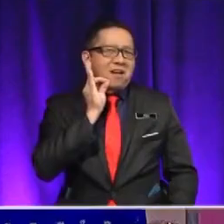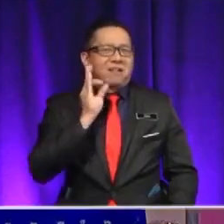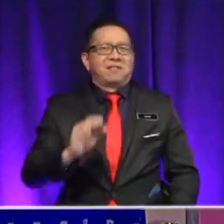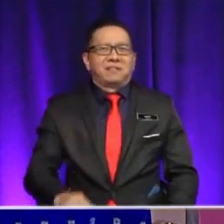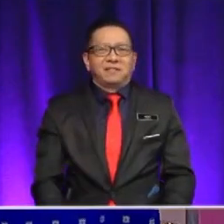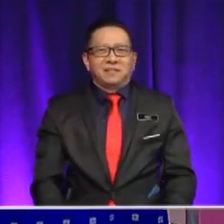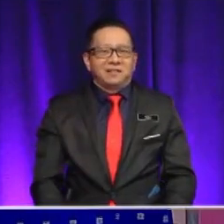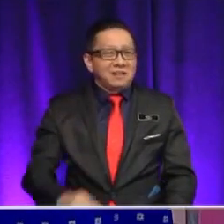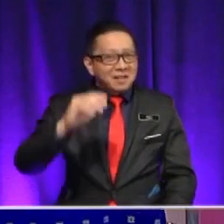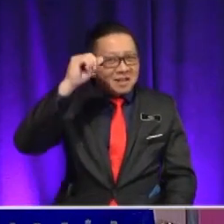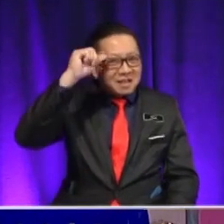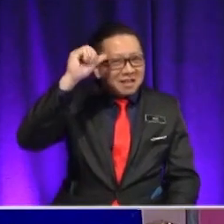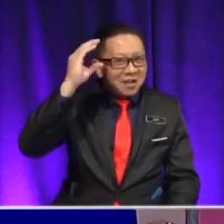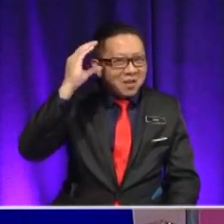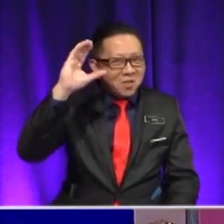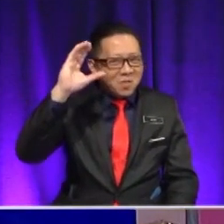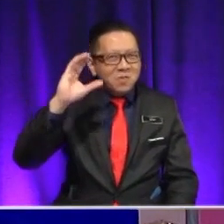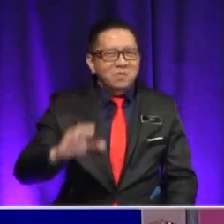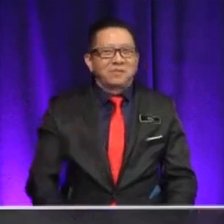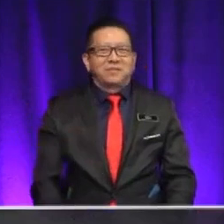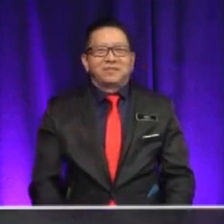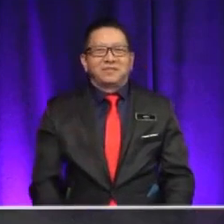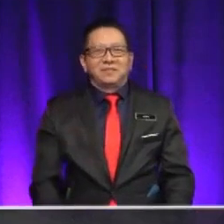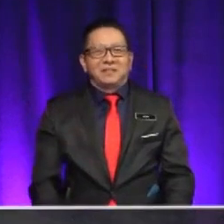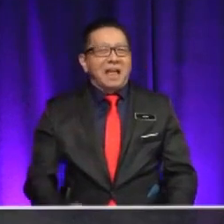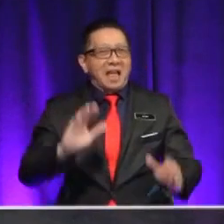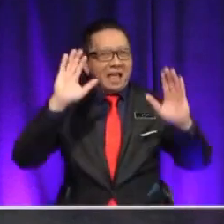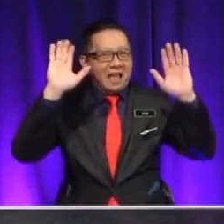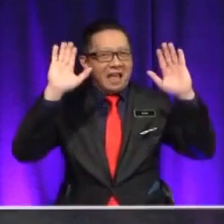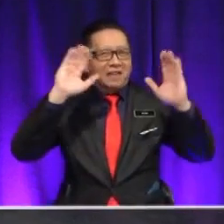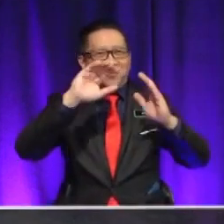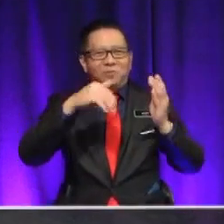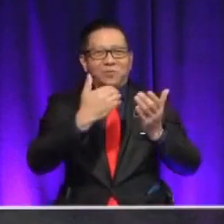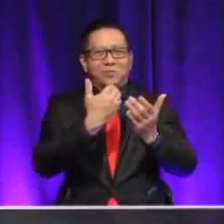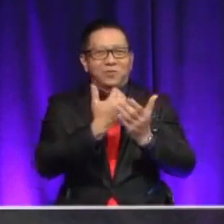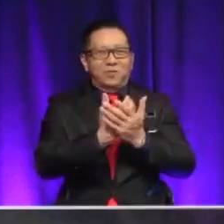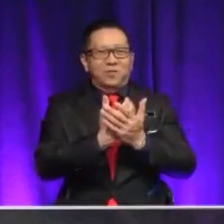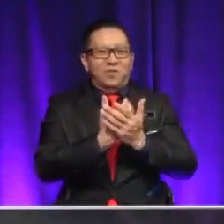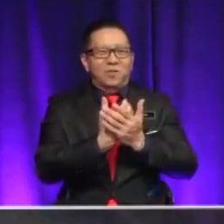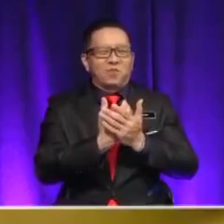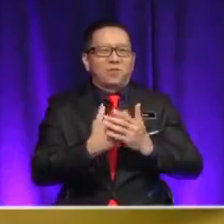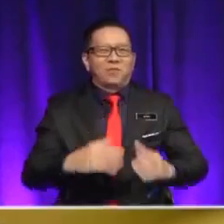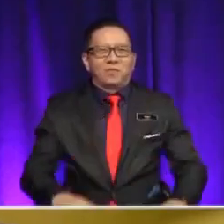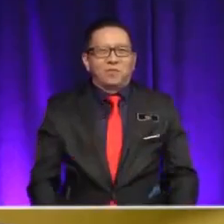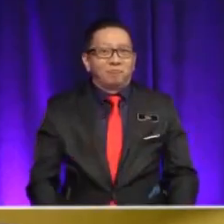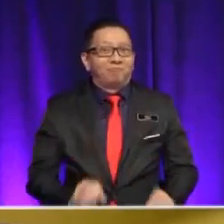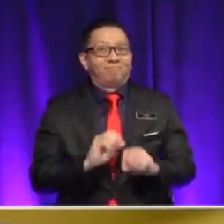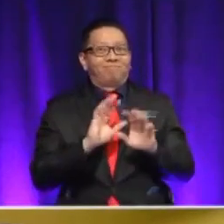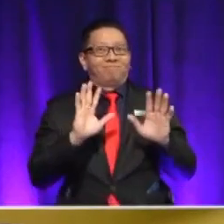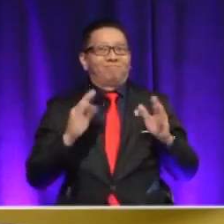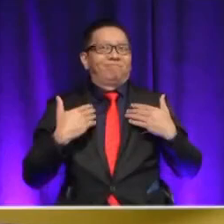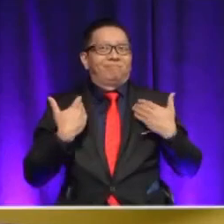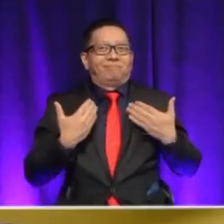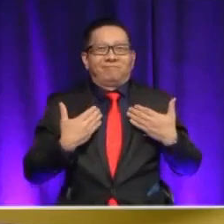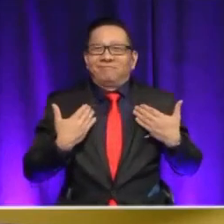Ain. Assalamualaikum Cikgu. Okey, waalaikumsalam Mira. Hai semua. Wah, mesra. Cikgu kita ceria hari